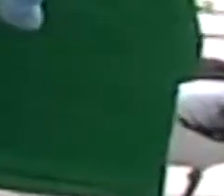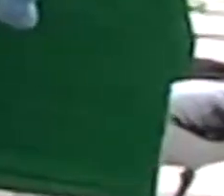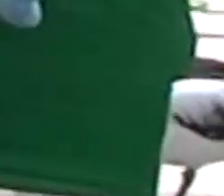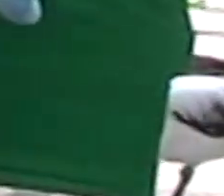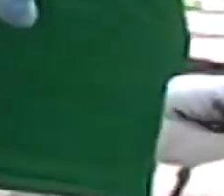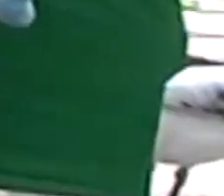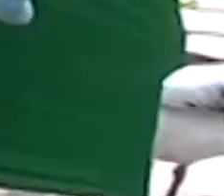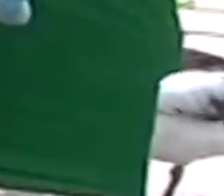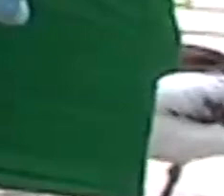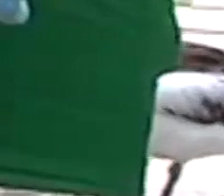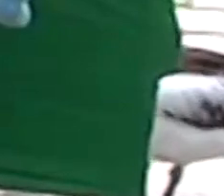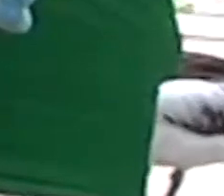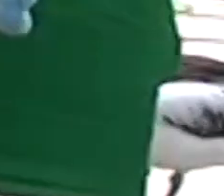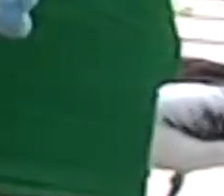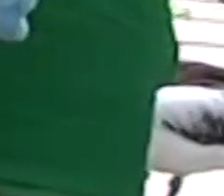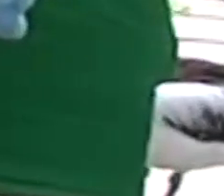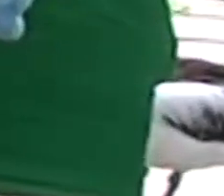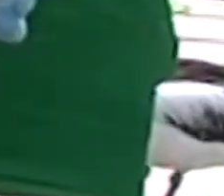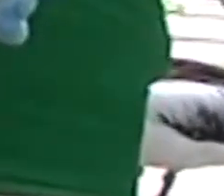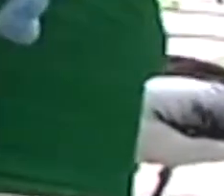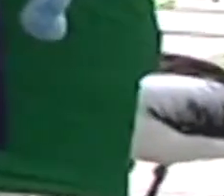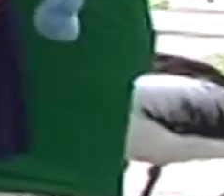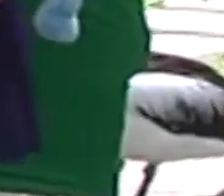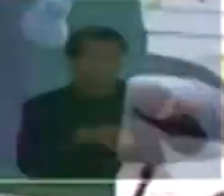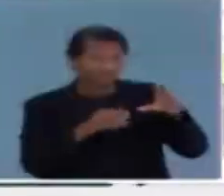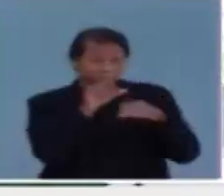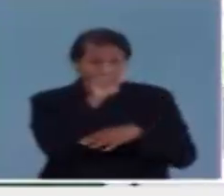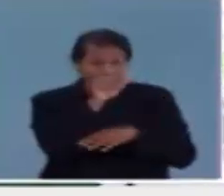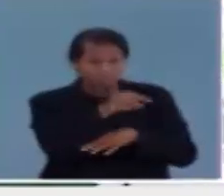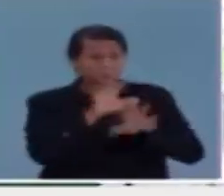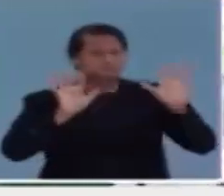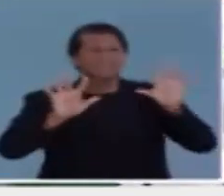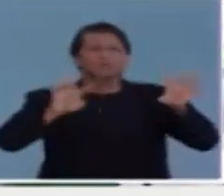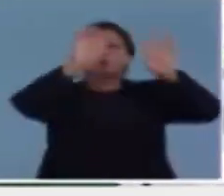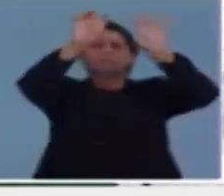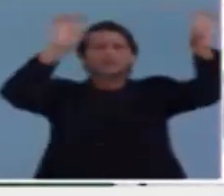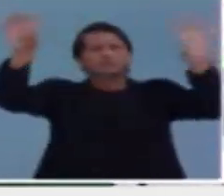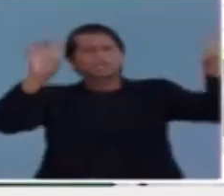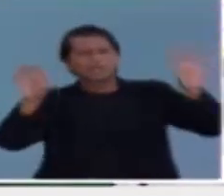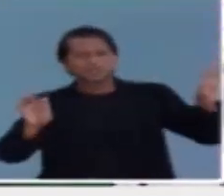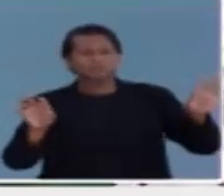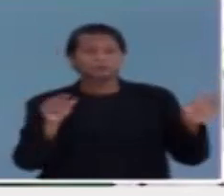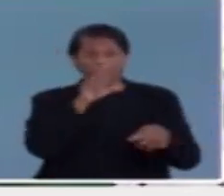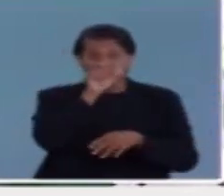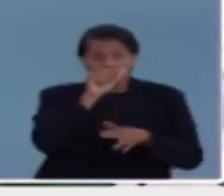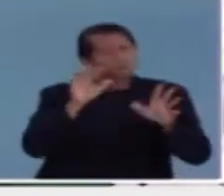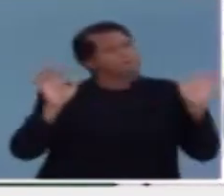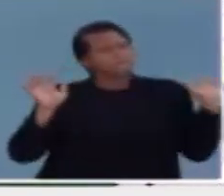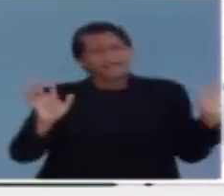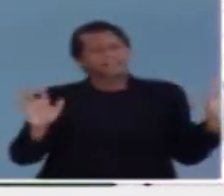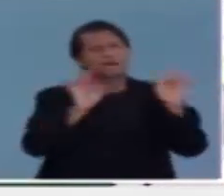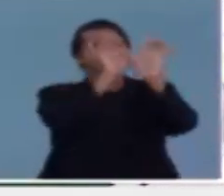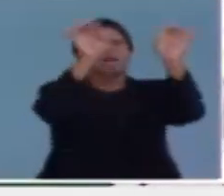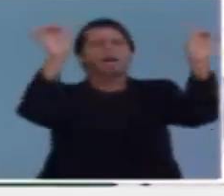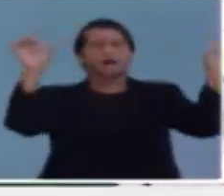memiliki 9 atraksi untuk memanjakan para pengunjungnya. Dan selain itu, koleksi burung yang ada di sini juga cukup beragam. Terdiri dari 250